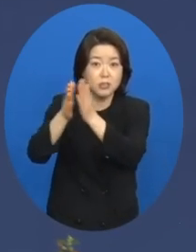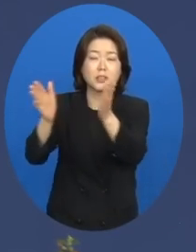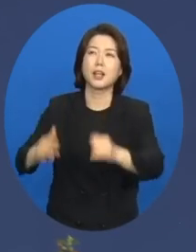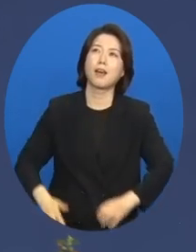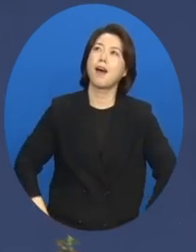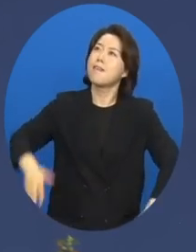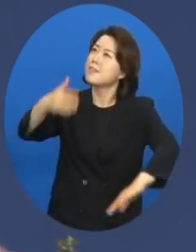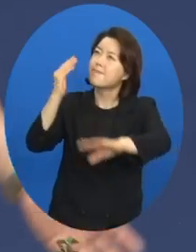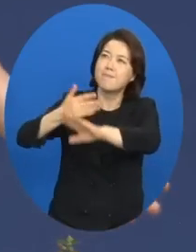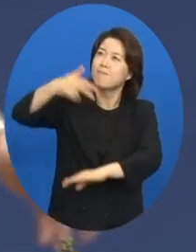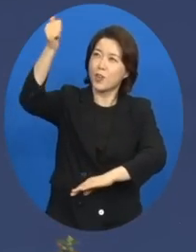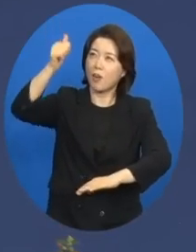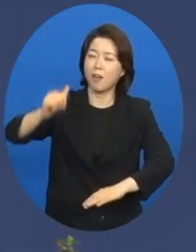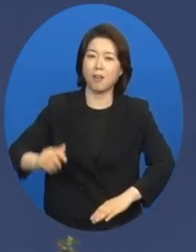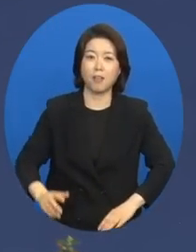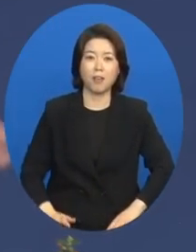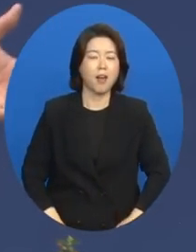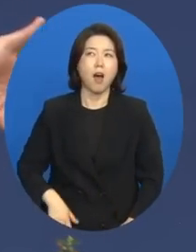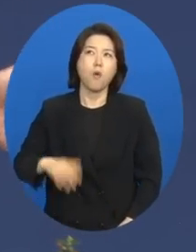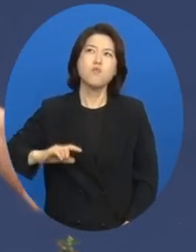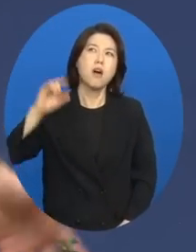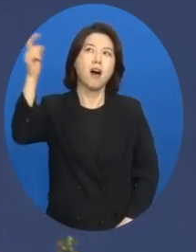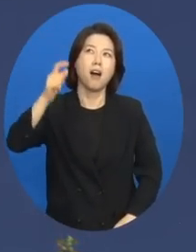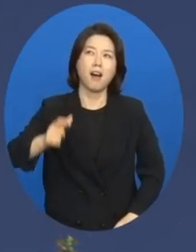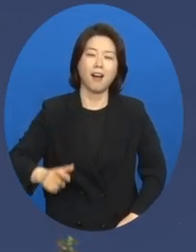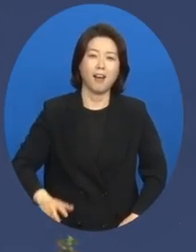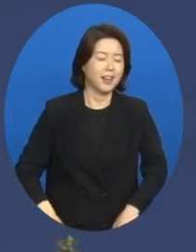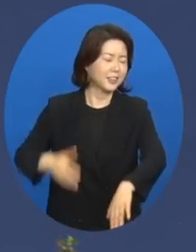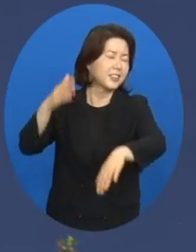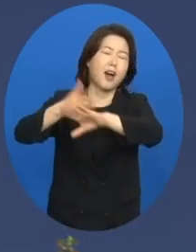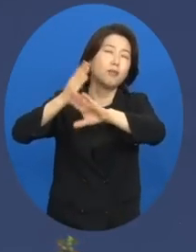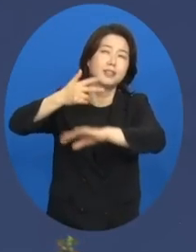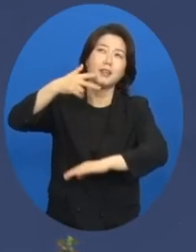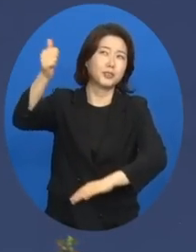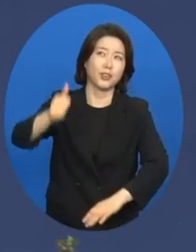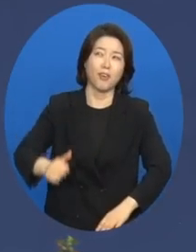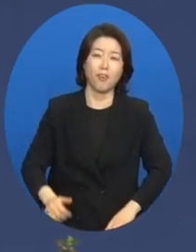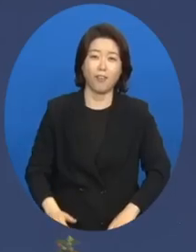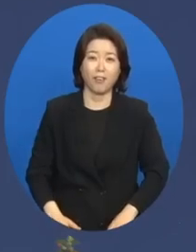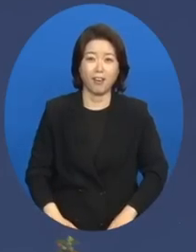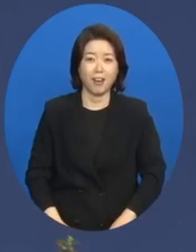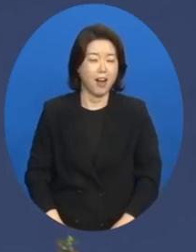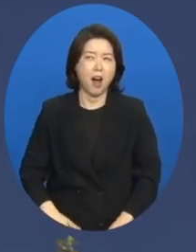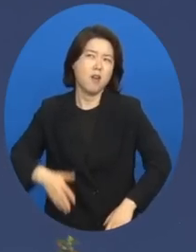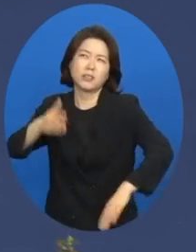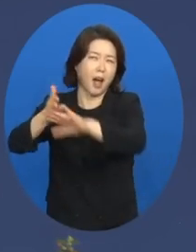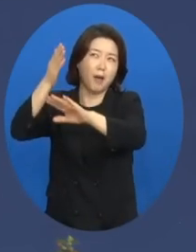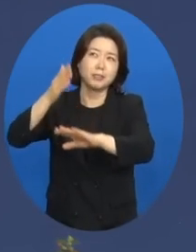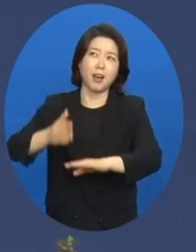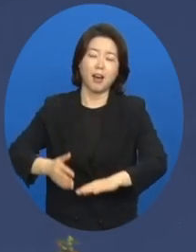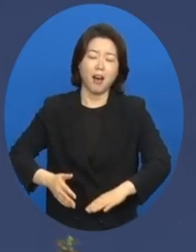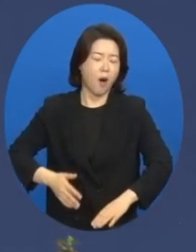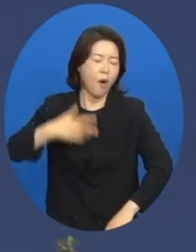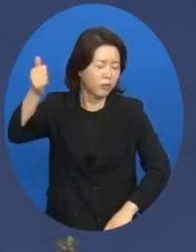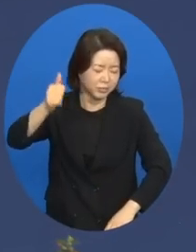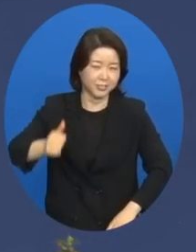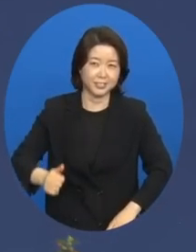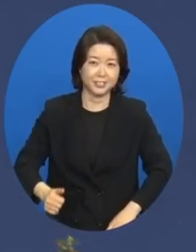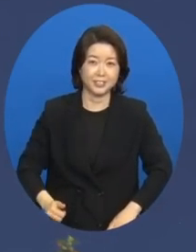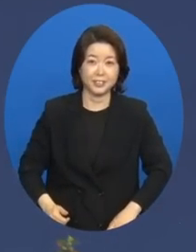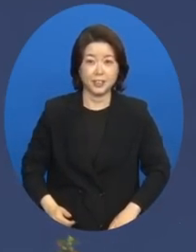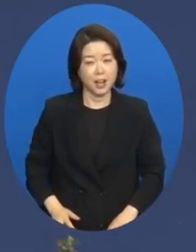감사합니다 주여. 아 진짜 세네. 감사합니다 주여. 아유 감사하죠 뭐 주여.